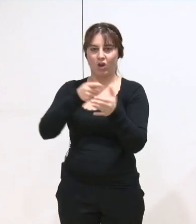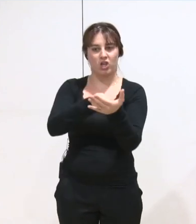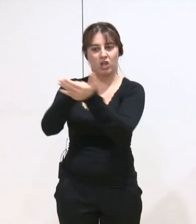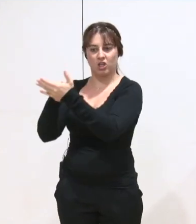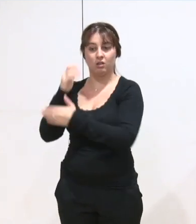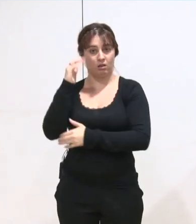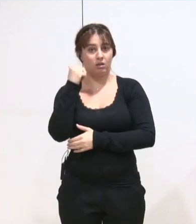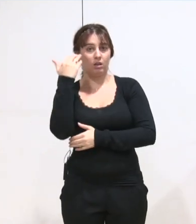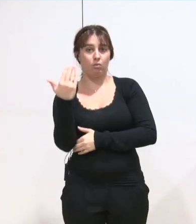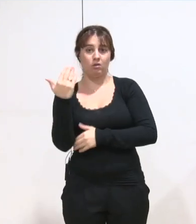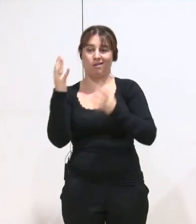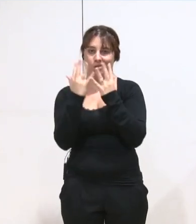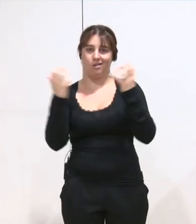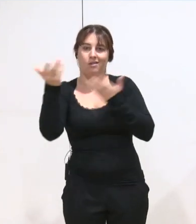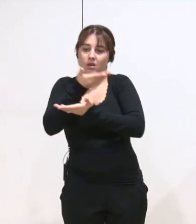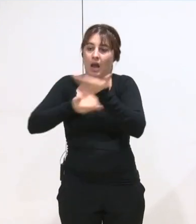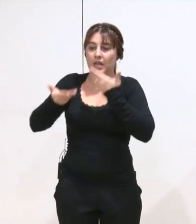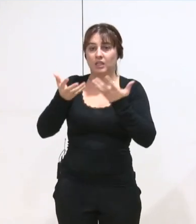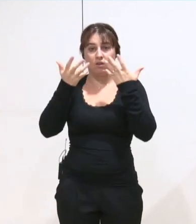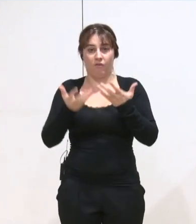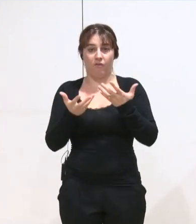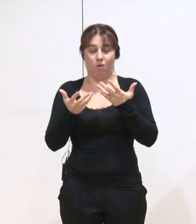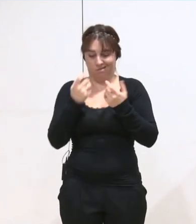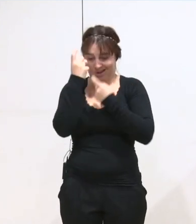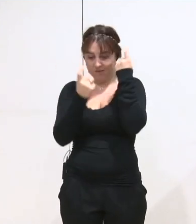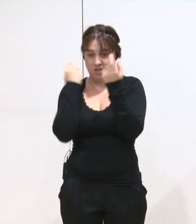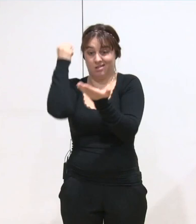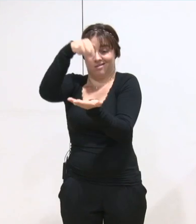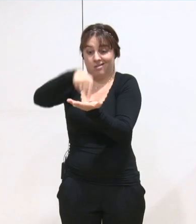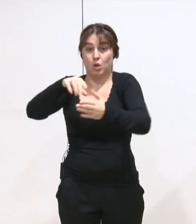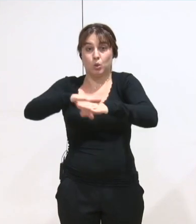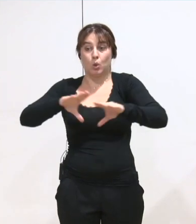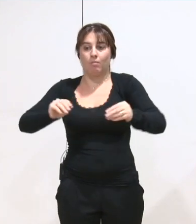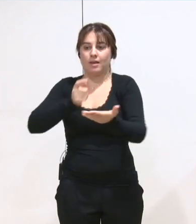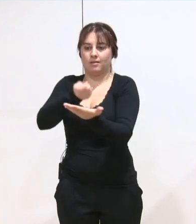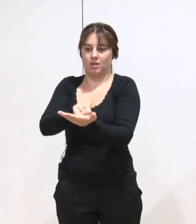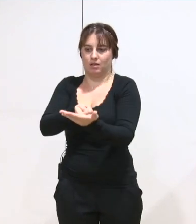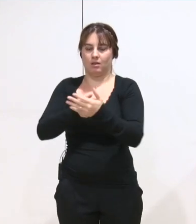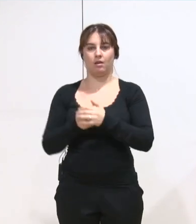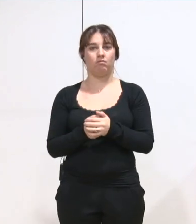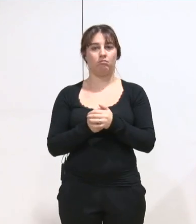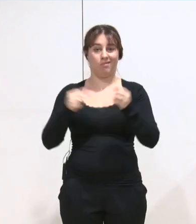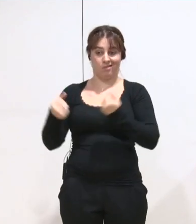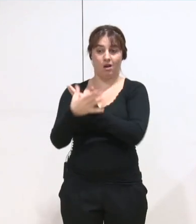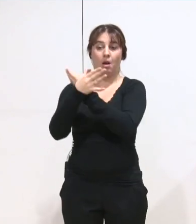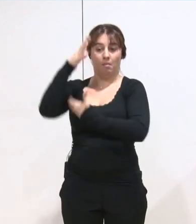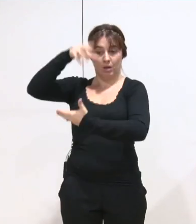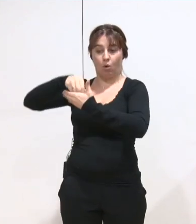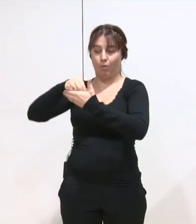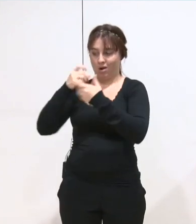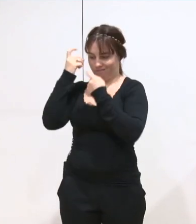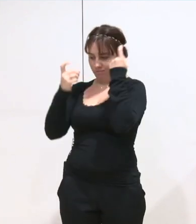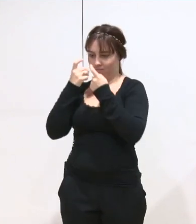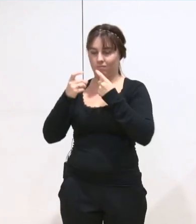de travailler sur l'espace public jusqu'au point de vente. Et au sein de la métropole, nous avons engagé un travail sur la logistique